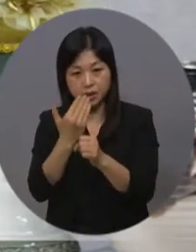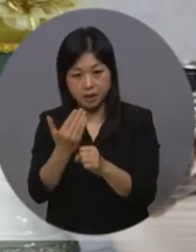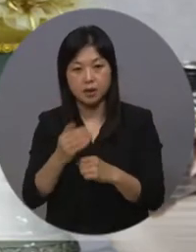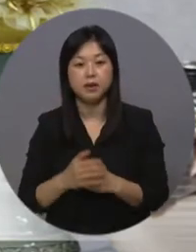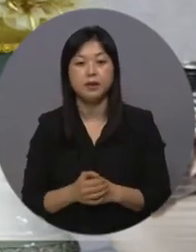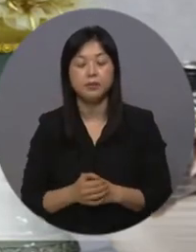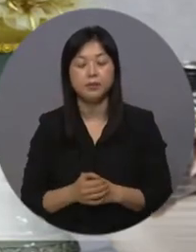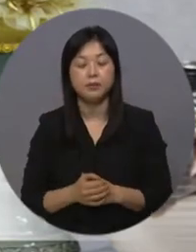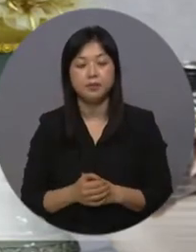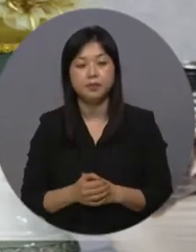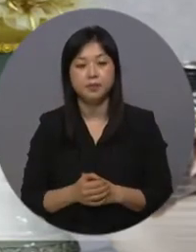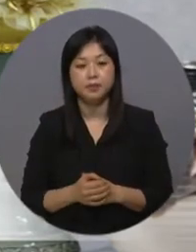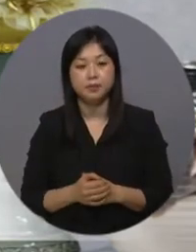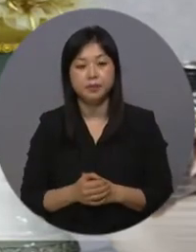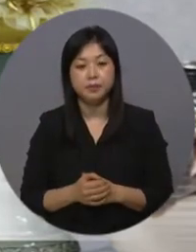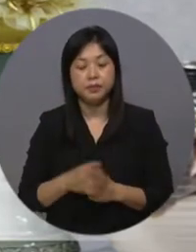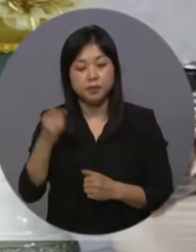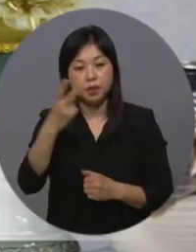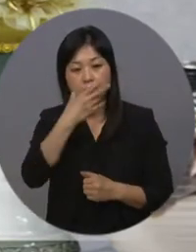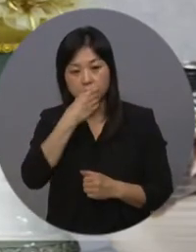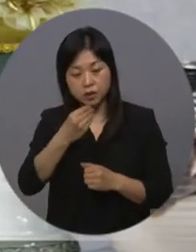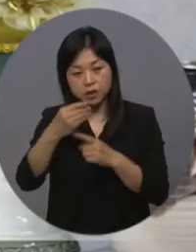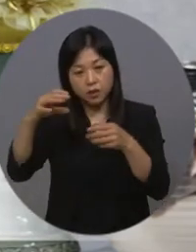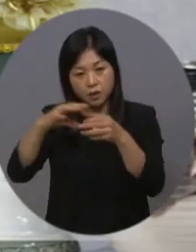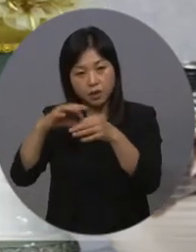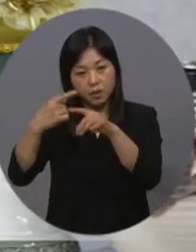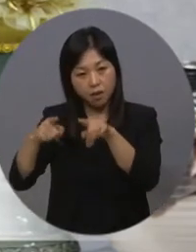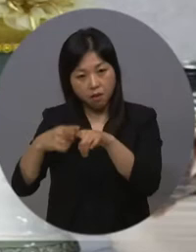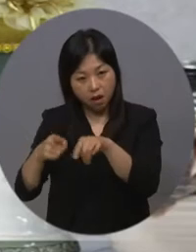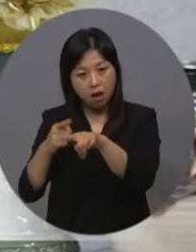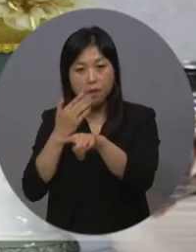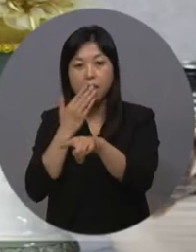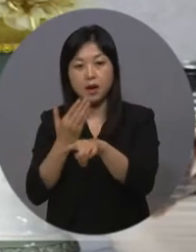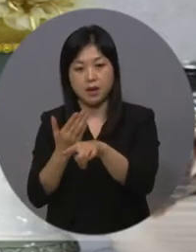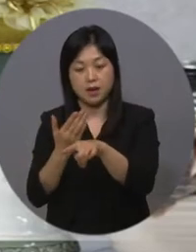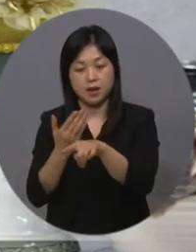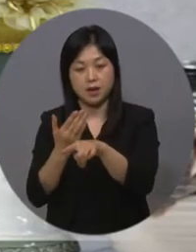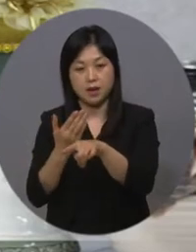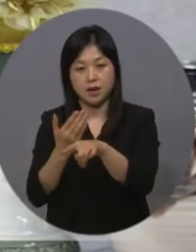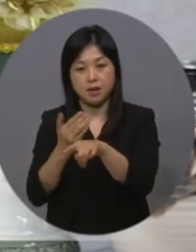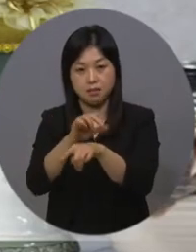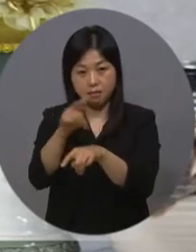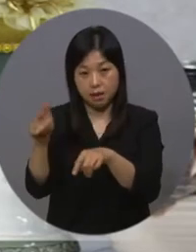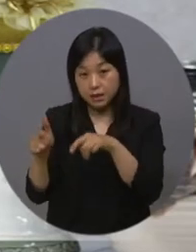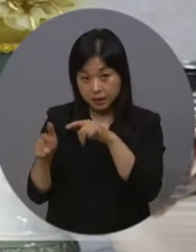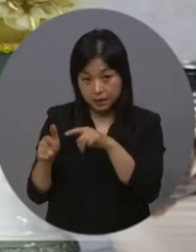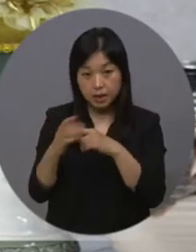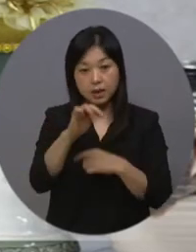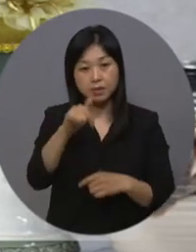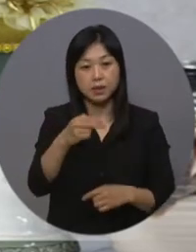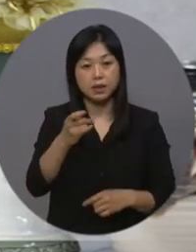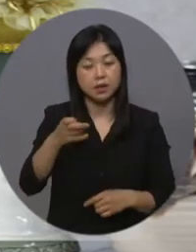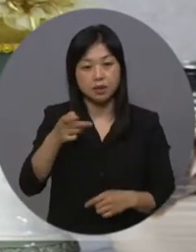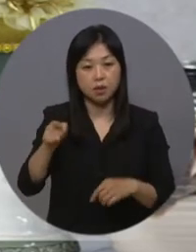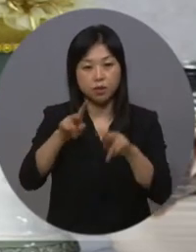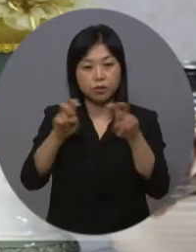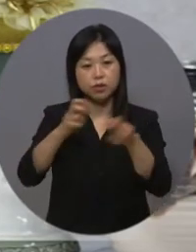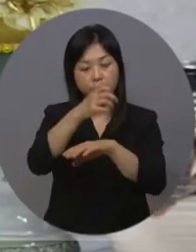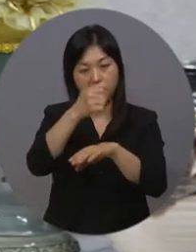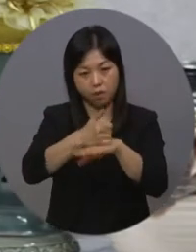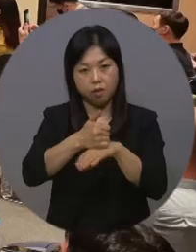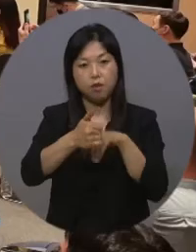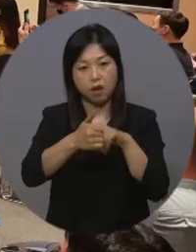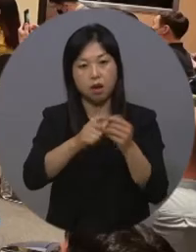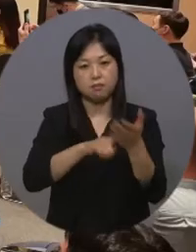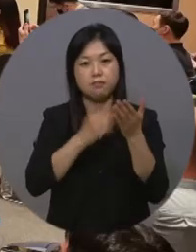또 복지에 대한 평가도 할 수 있는 그런 상황들이 이제 빅데이터 분석을 통해서 이루어질 수 있다고 생각을